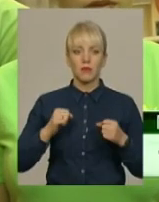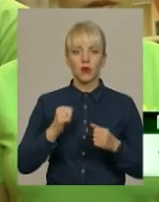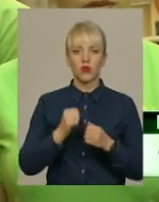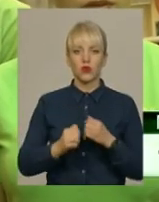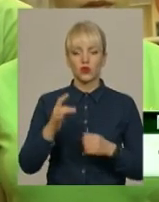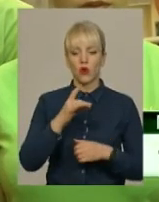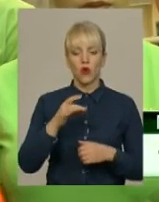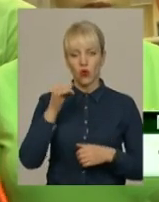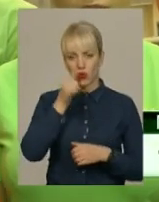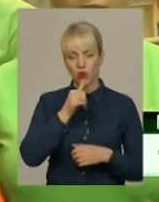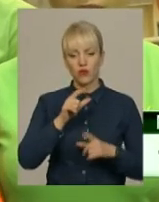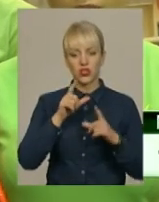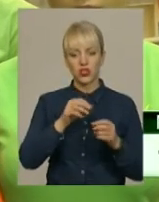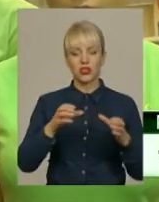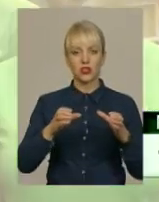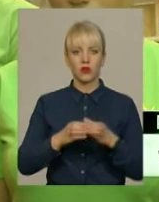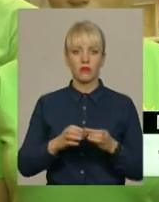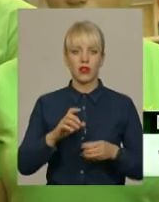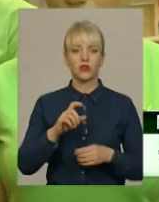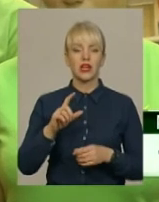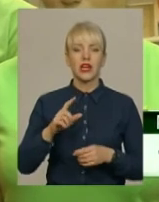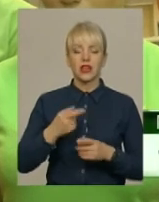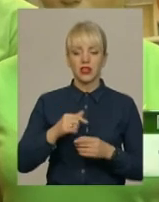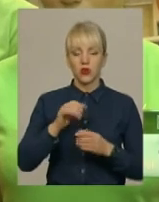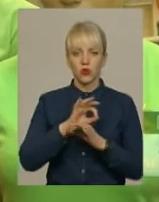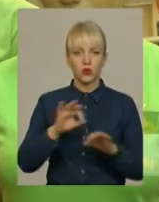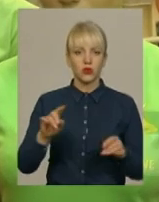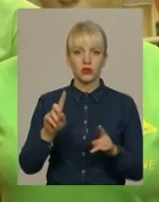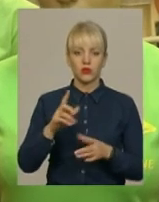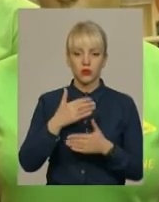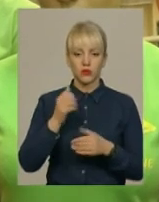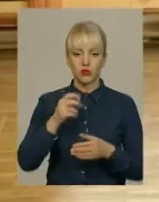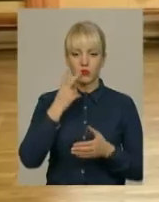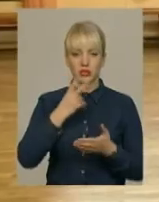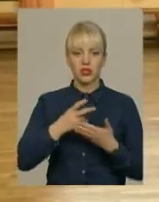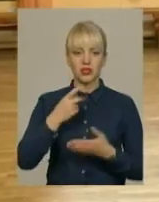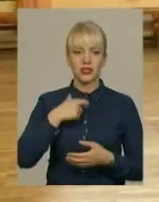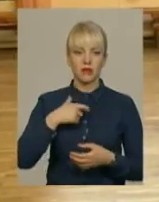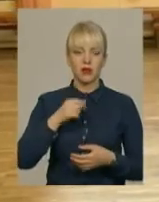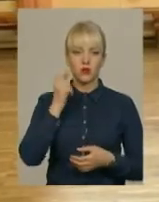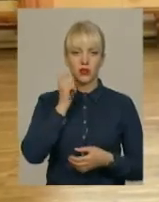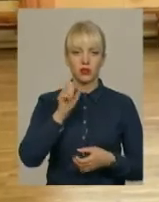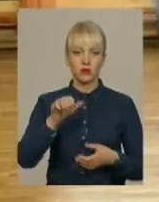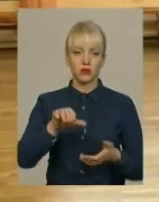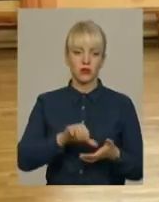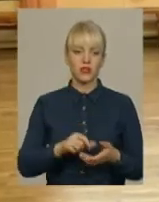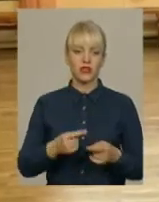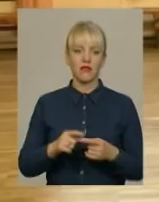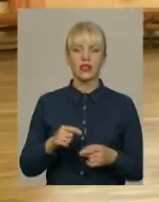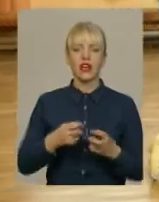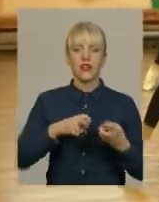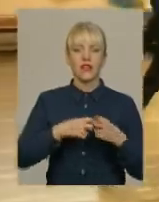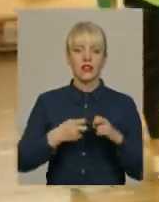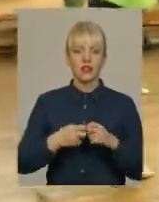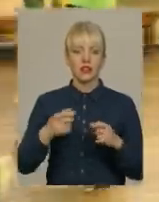командою виїжджати за кордон, і це дуже круто, що ми можемо показати себе, Україну представити. Франківський танцювальний конкурс для колективу не